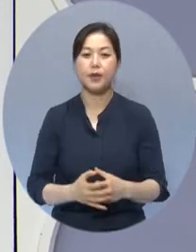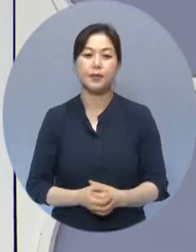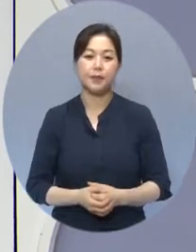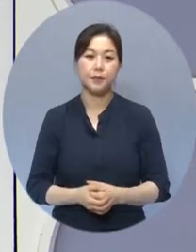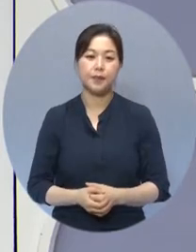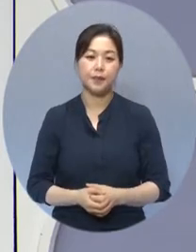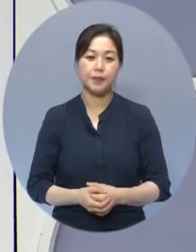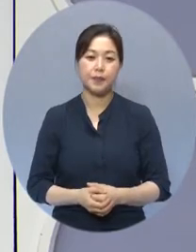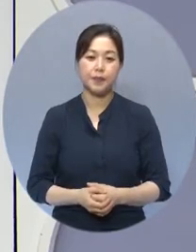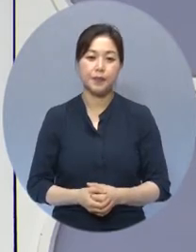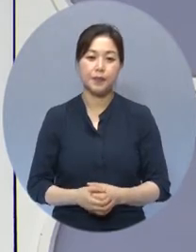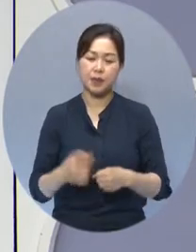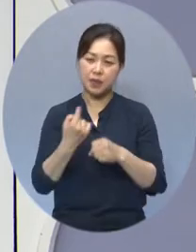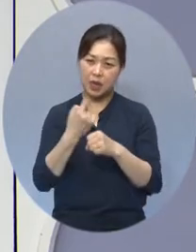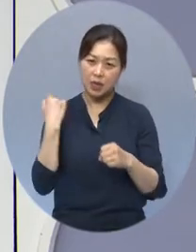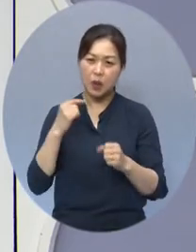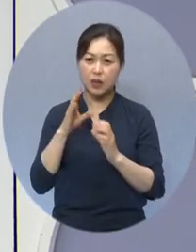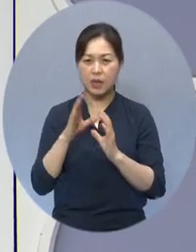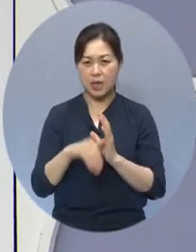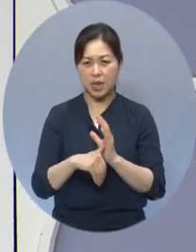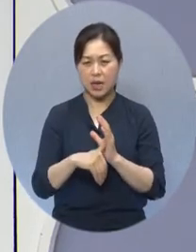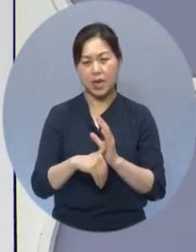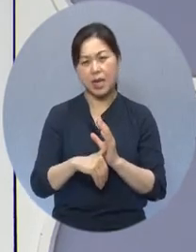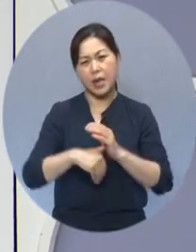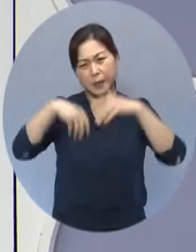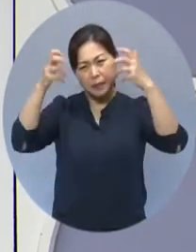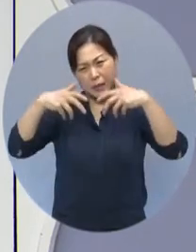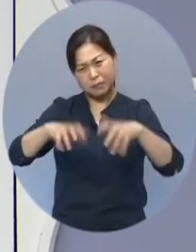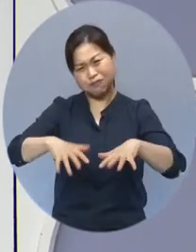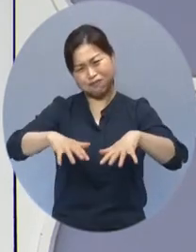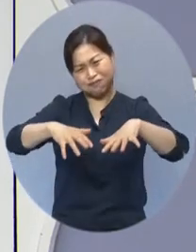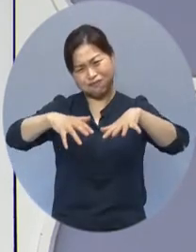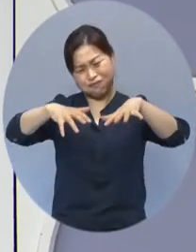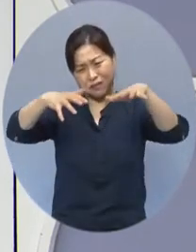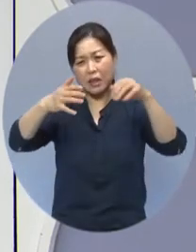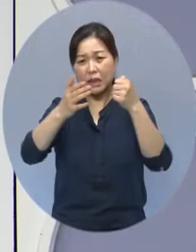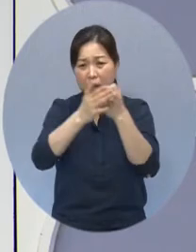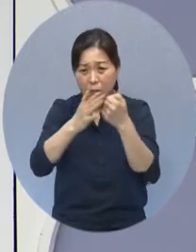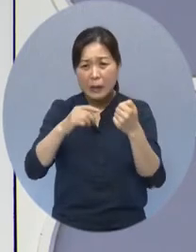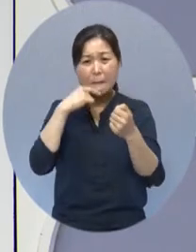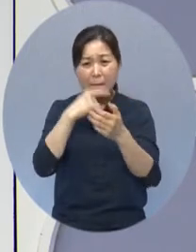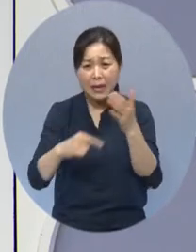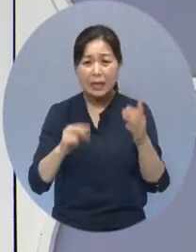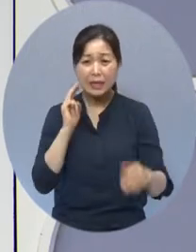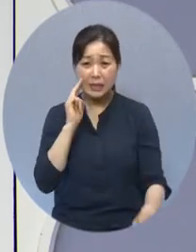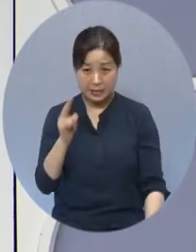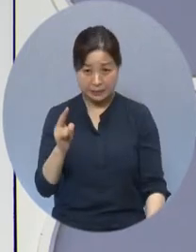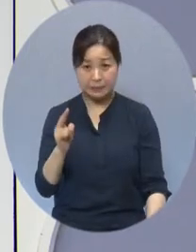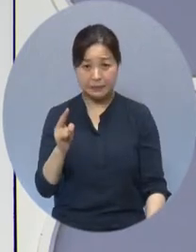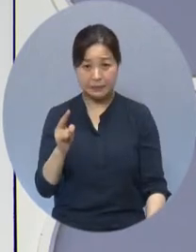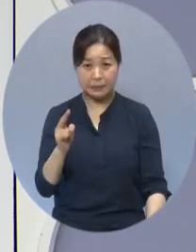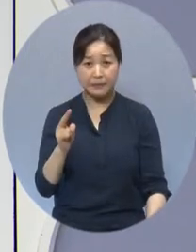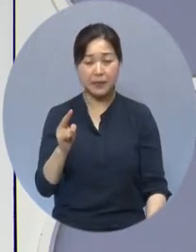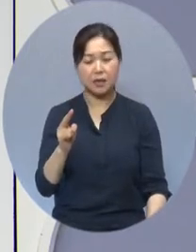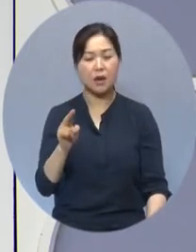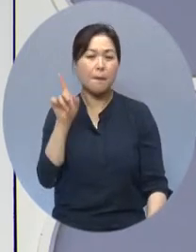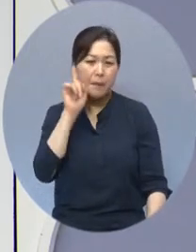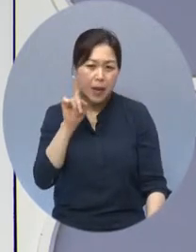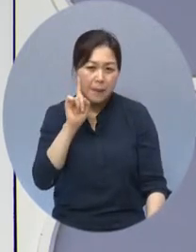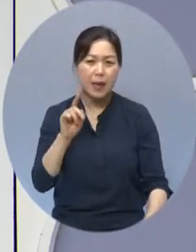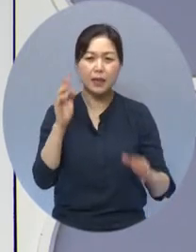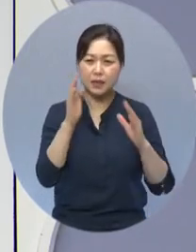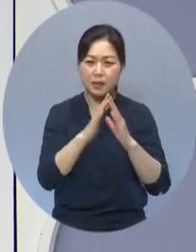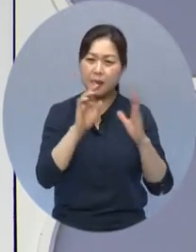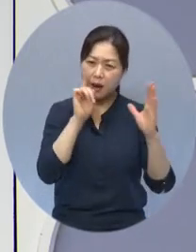하여튼 큰 수혜로 많은 주민이 집과 일터를 잃었는데요. 매일 현장을 나가서